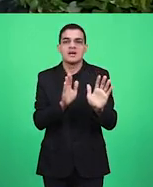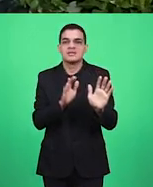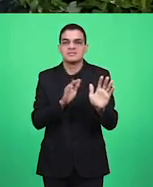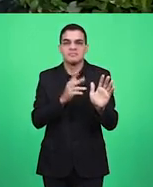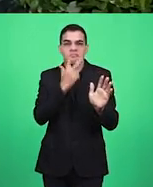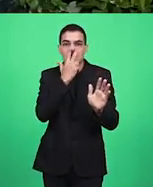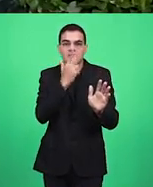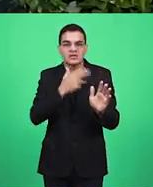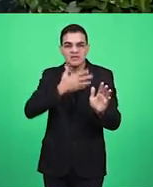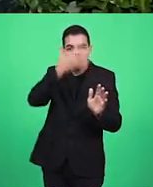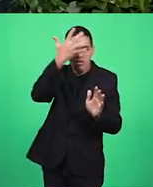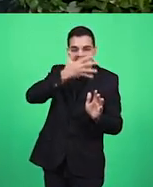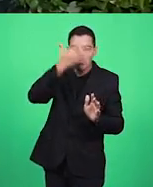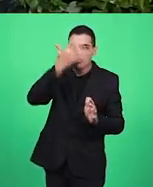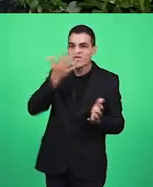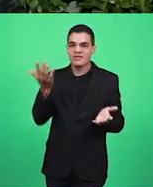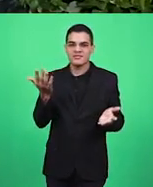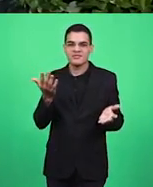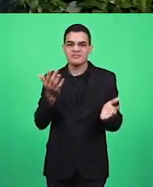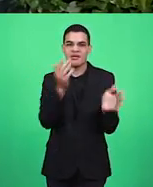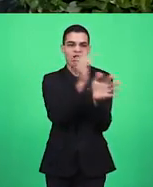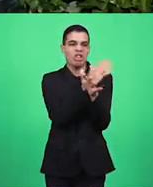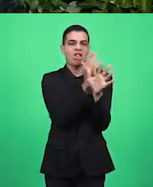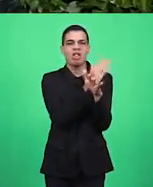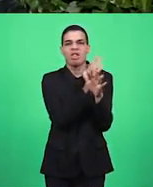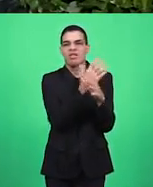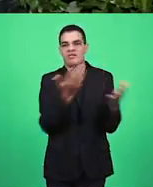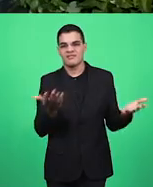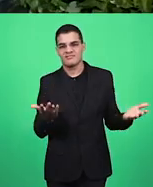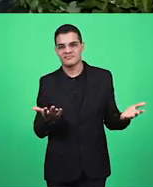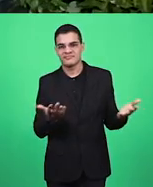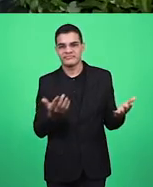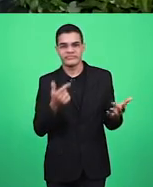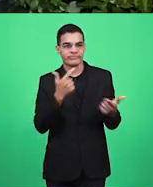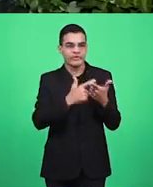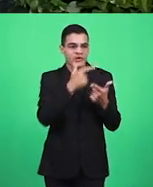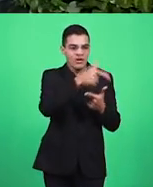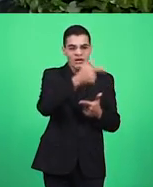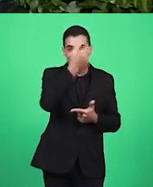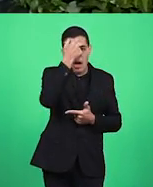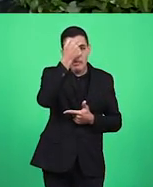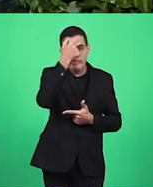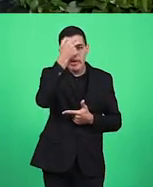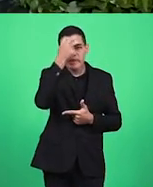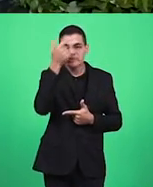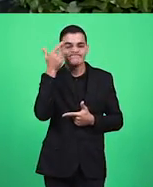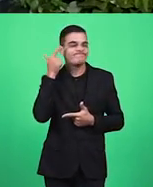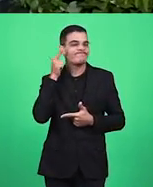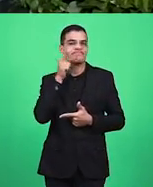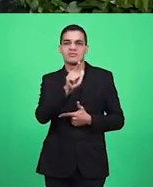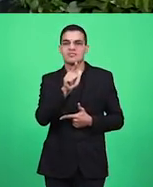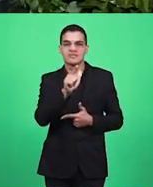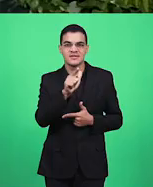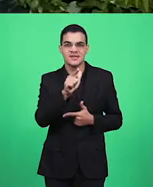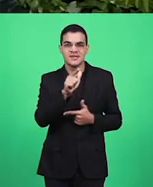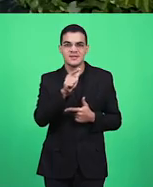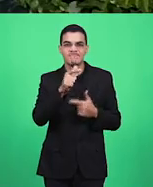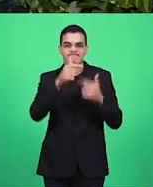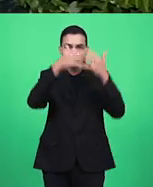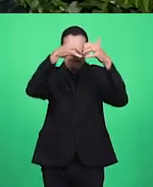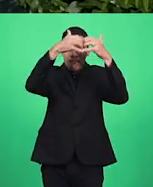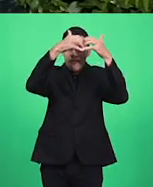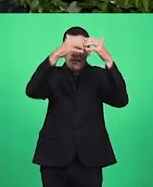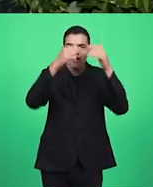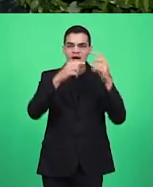каким-то путешественником, но никогда даже не ёкнуло у них в памяти, что это может быть Иисус, то, что